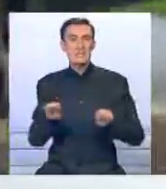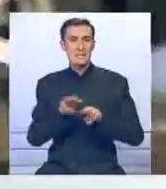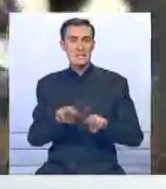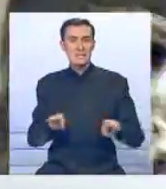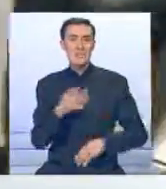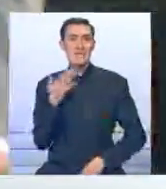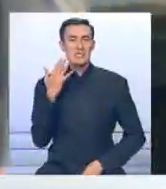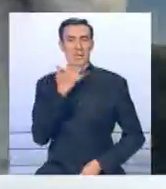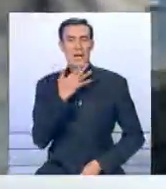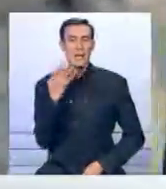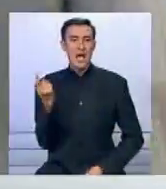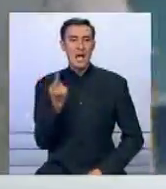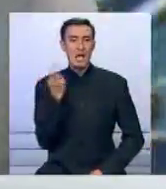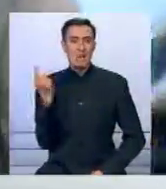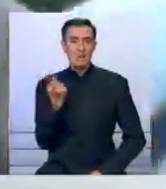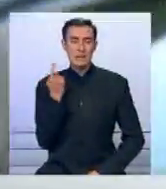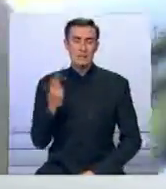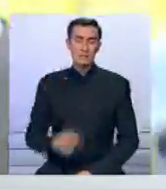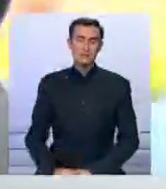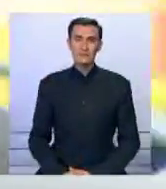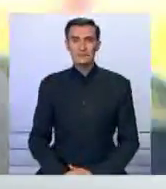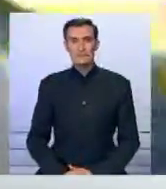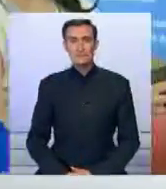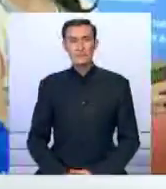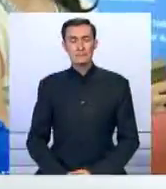Министерство национальной экономики.